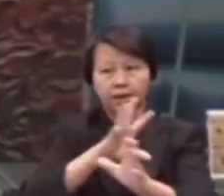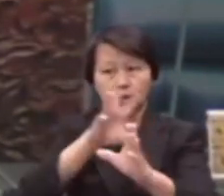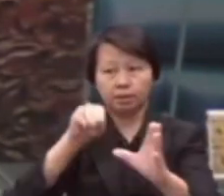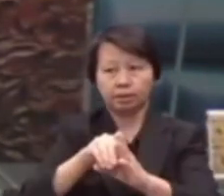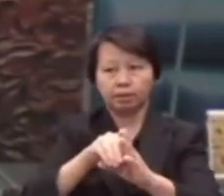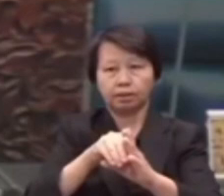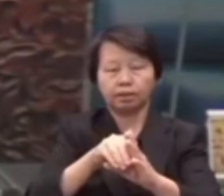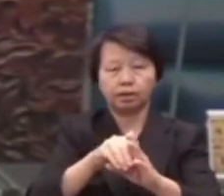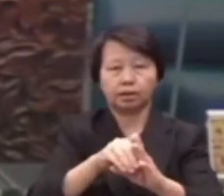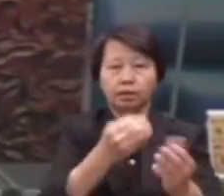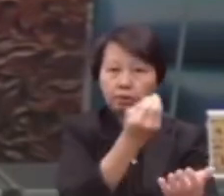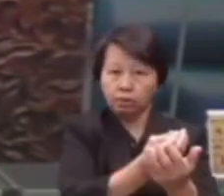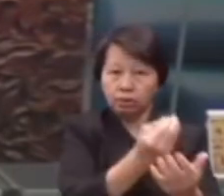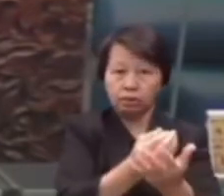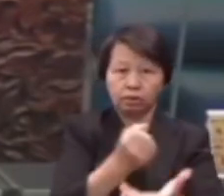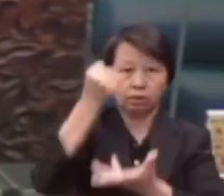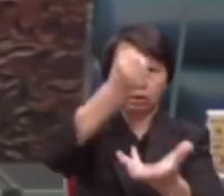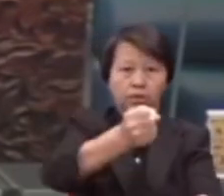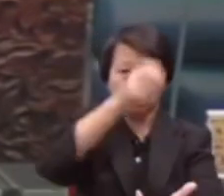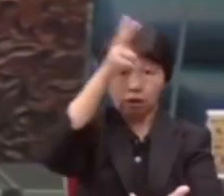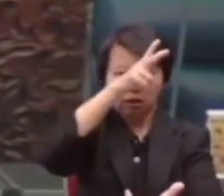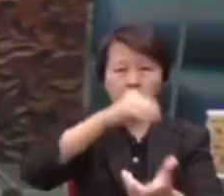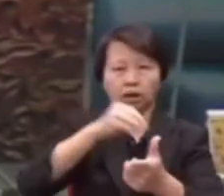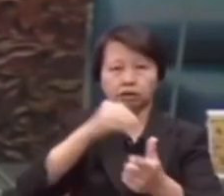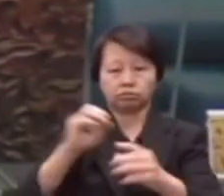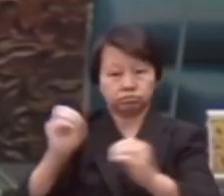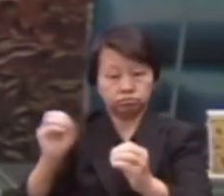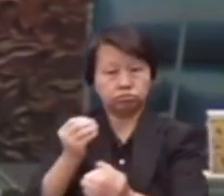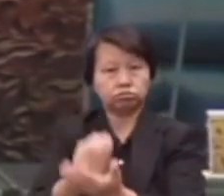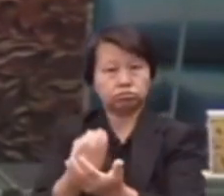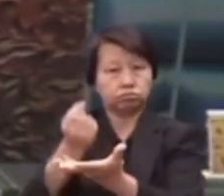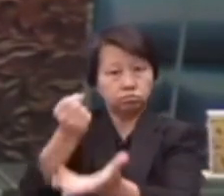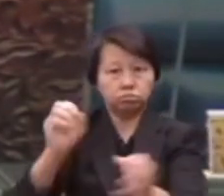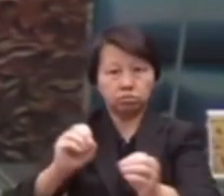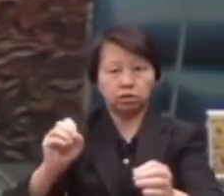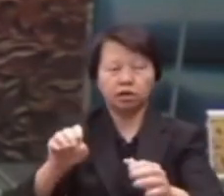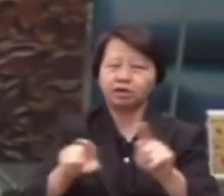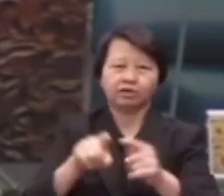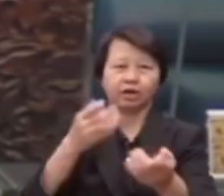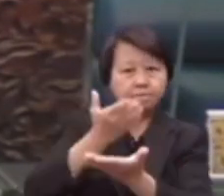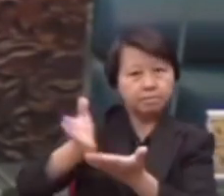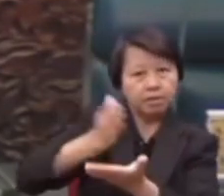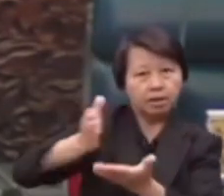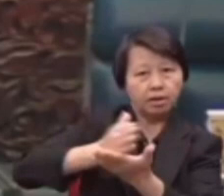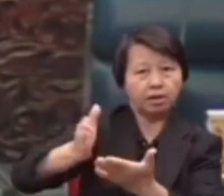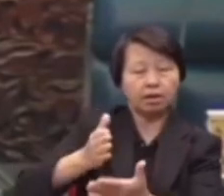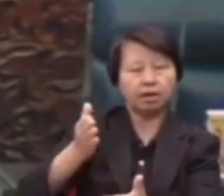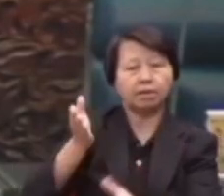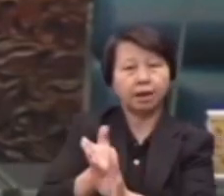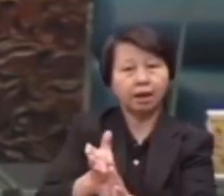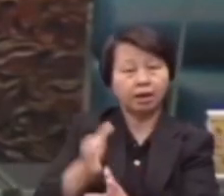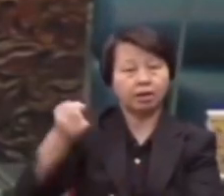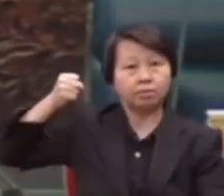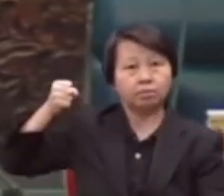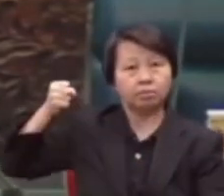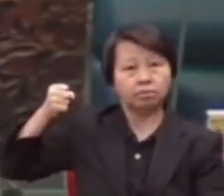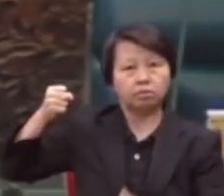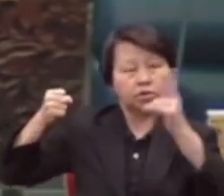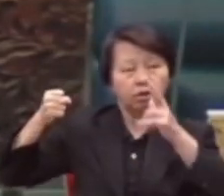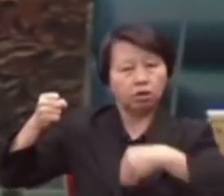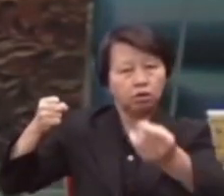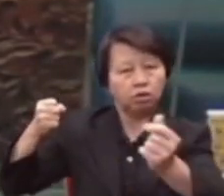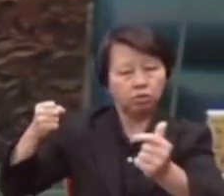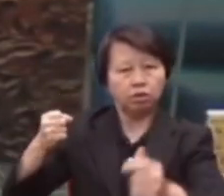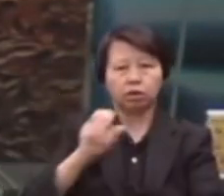fiskal, itu suntikan kerajaan, ataupun non-fiskal macam moratorium bank, kerajaan tak keluar satu sen,